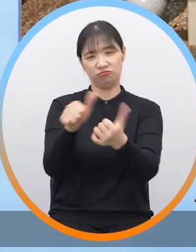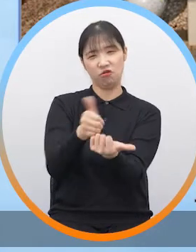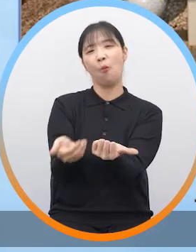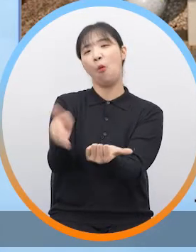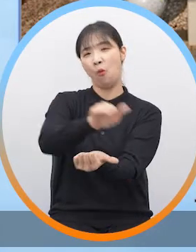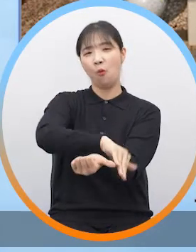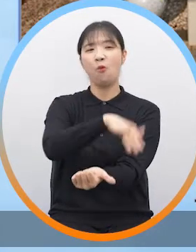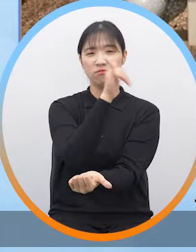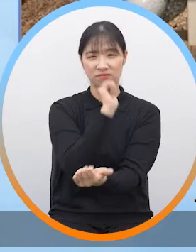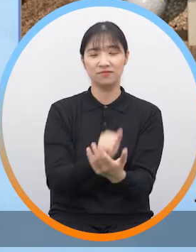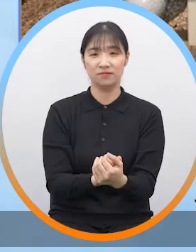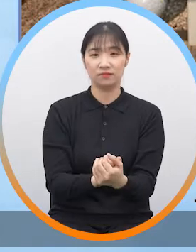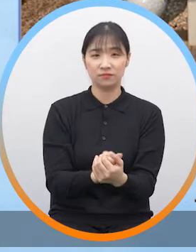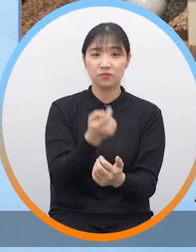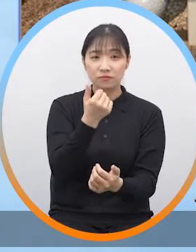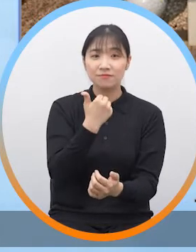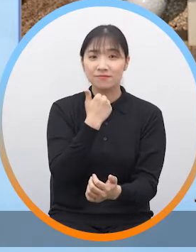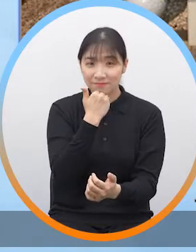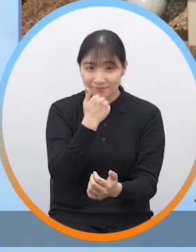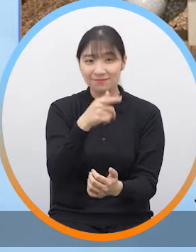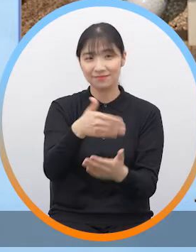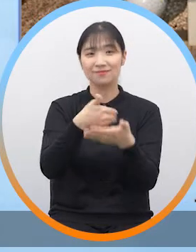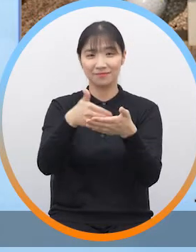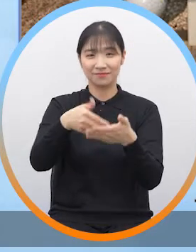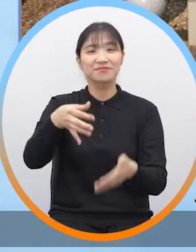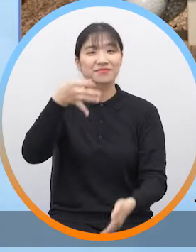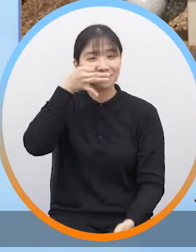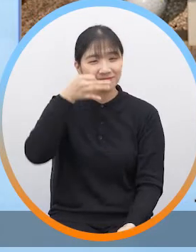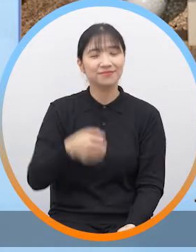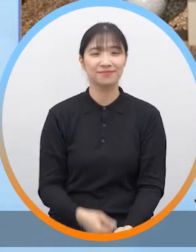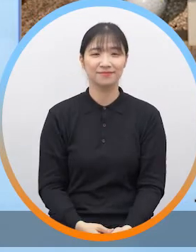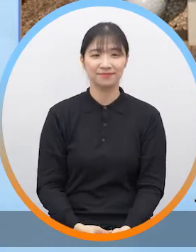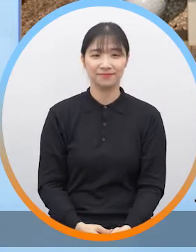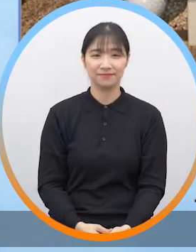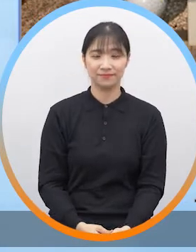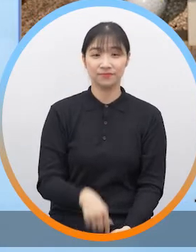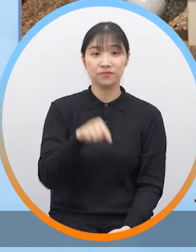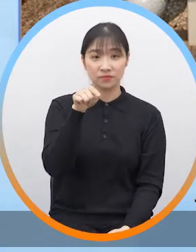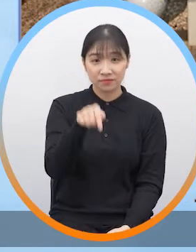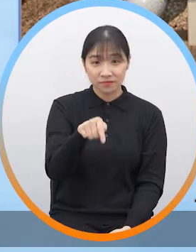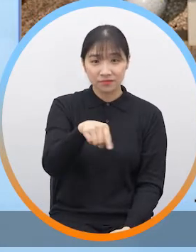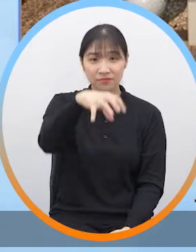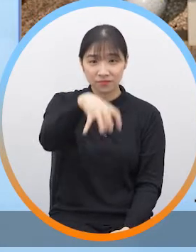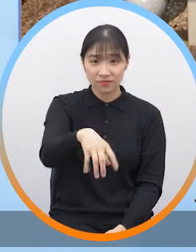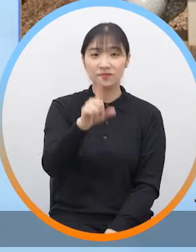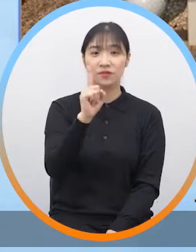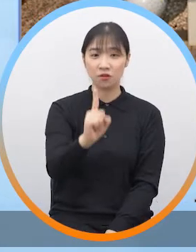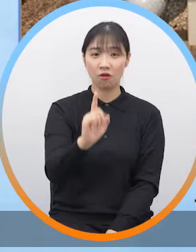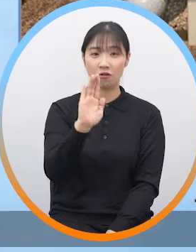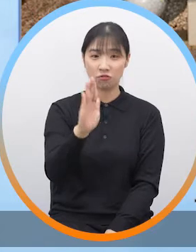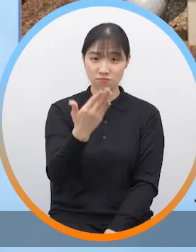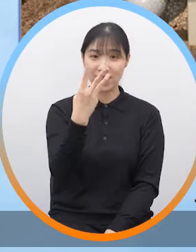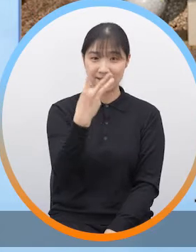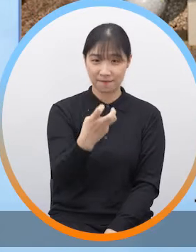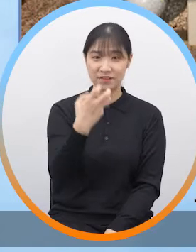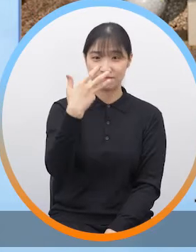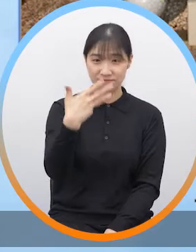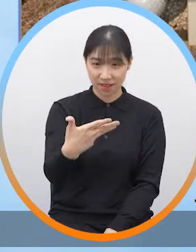있습니다. 조금 후에 그 유적을 볼 것입니다. 이 왕인 박사 유적은